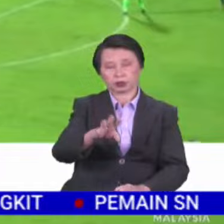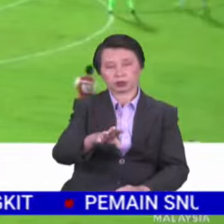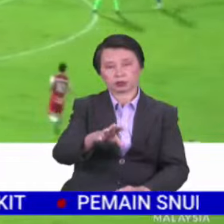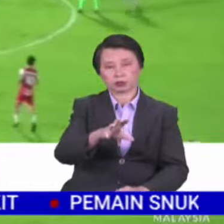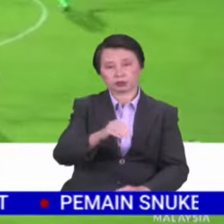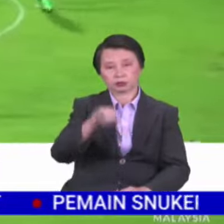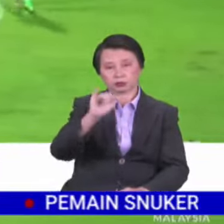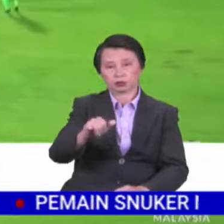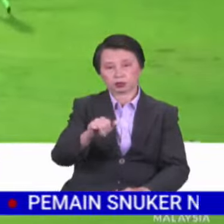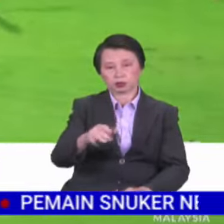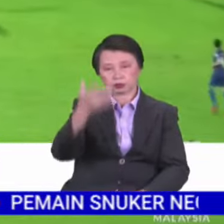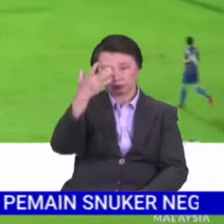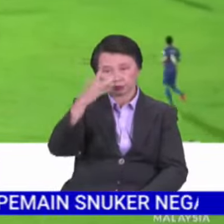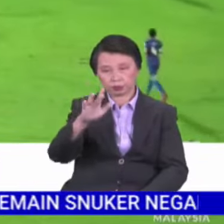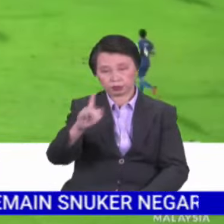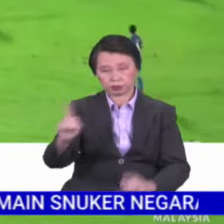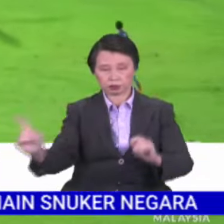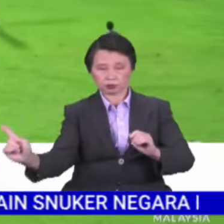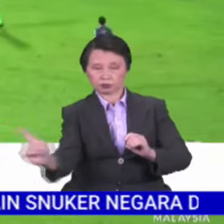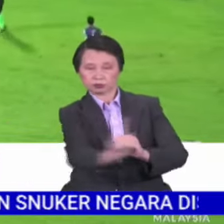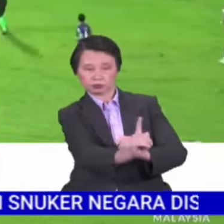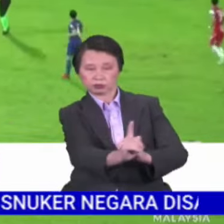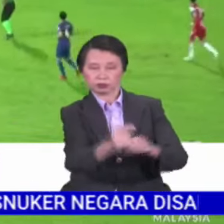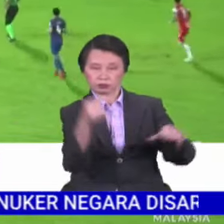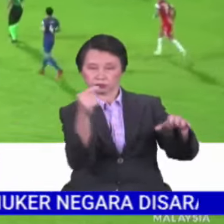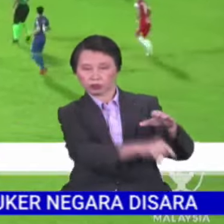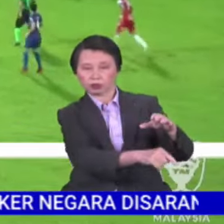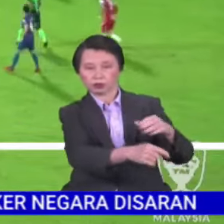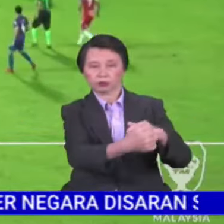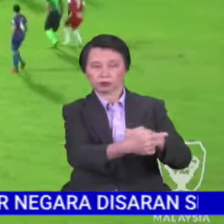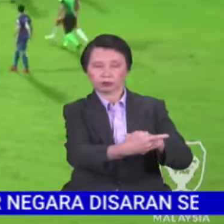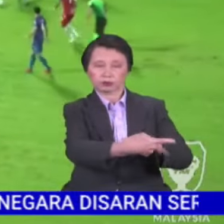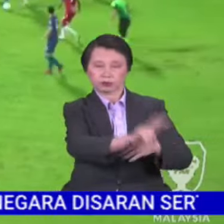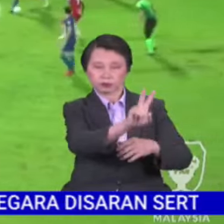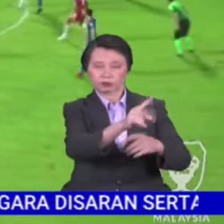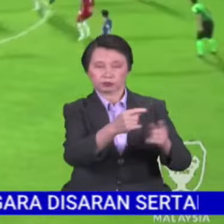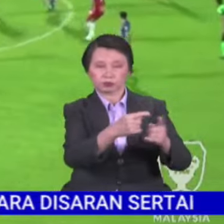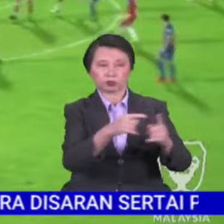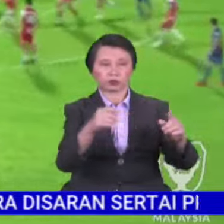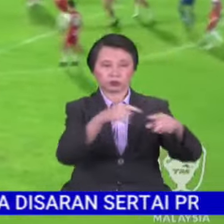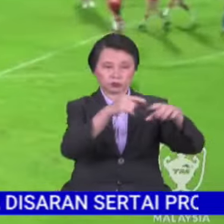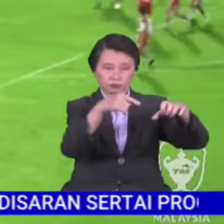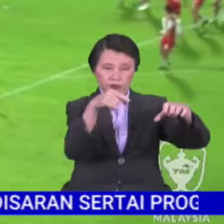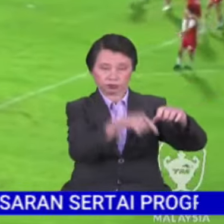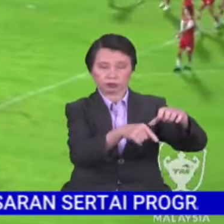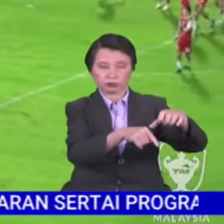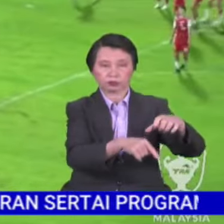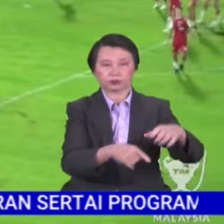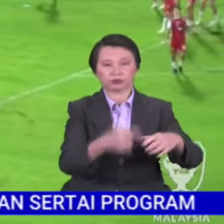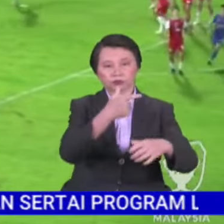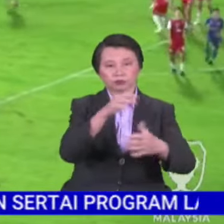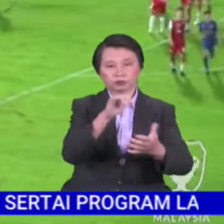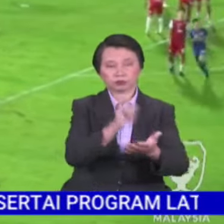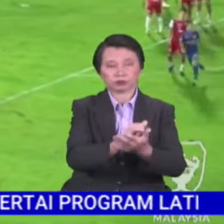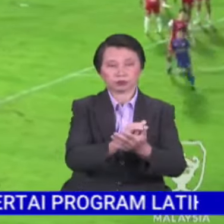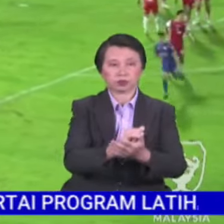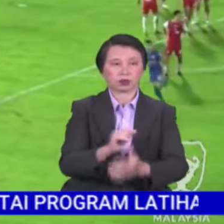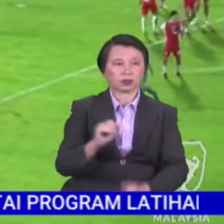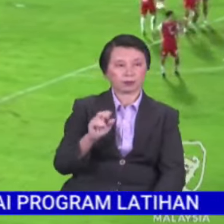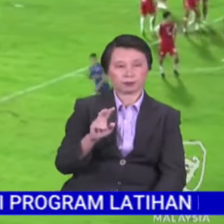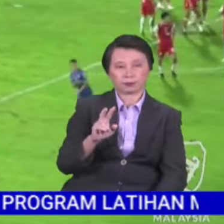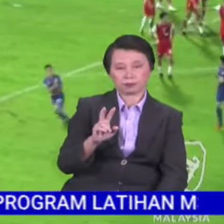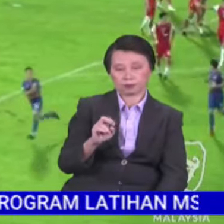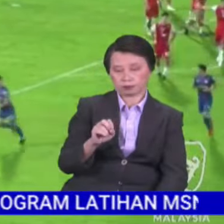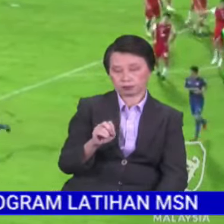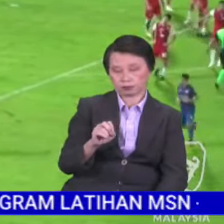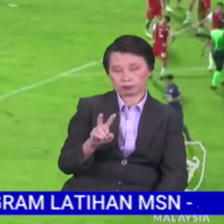Aiman yang bijak melepasi pertahanan Sabah sebelum melepaskan rembatan ke gawang Sang Badak. Finalis edisi 2021